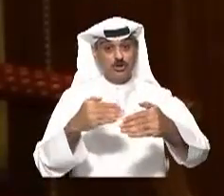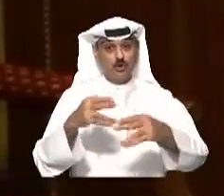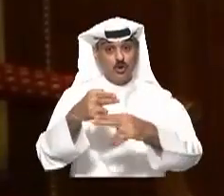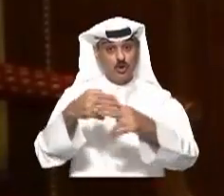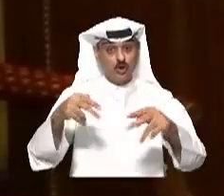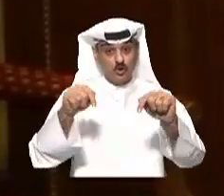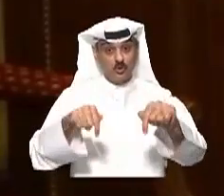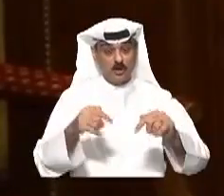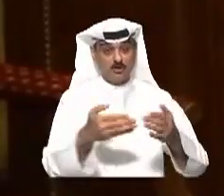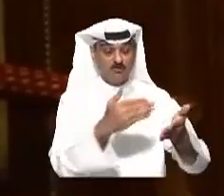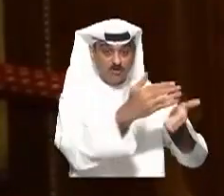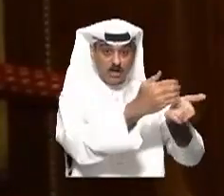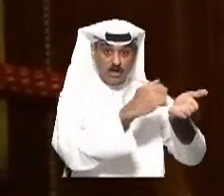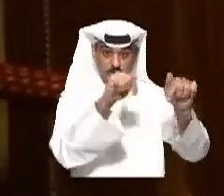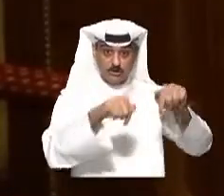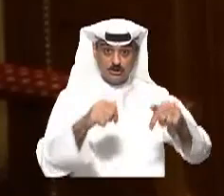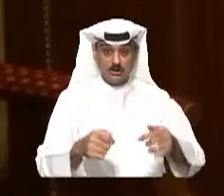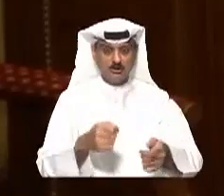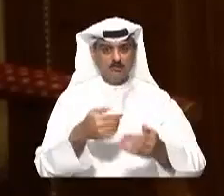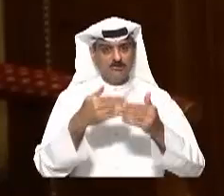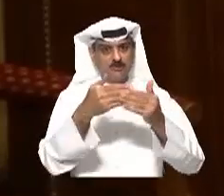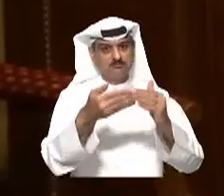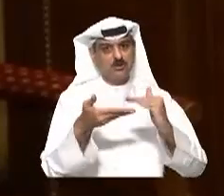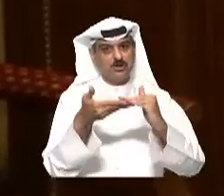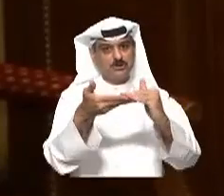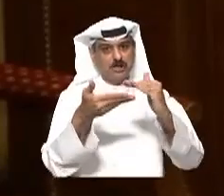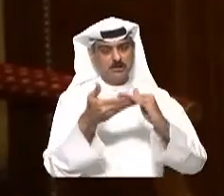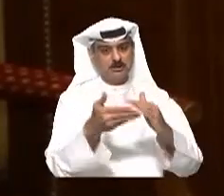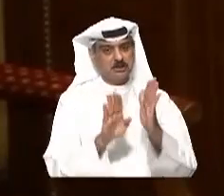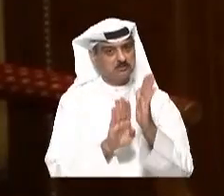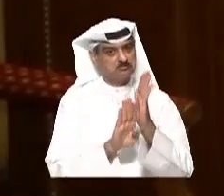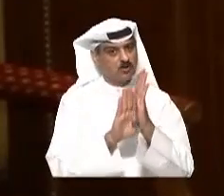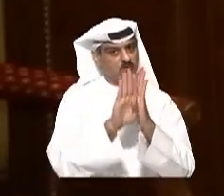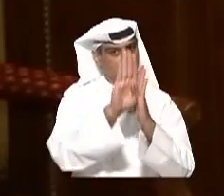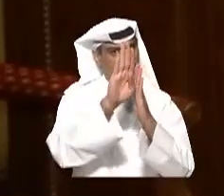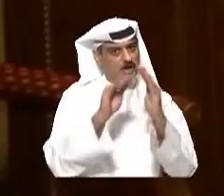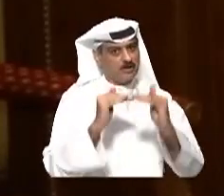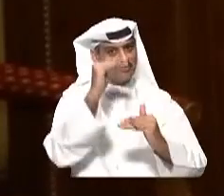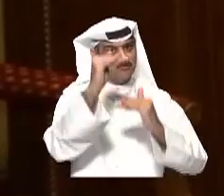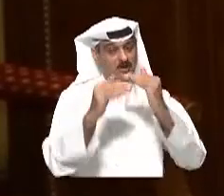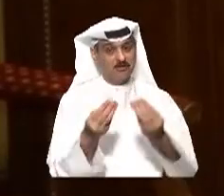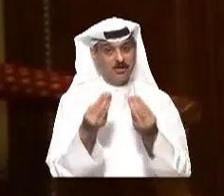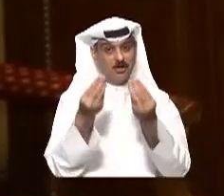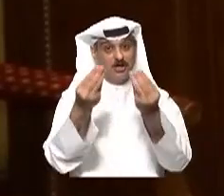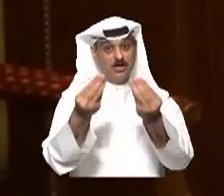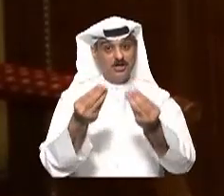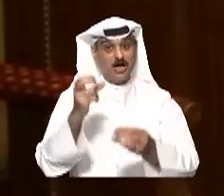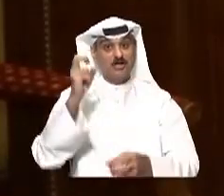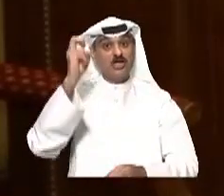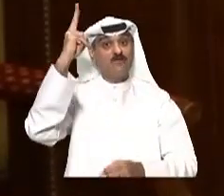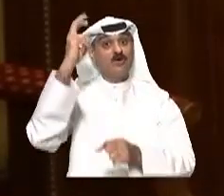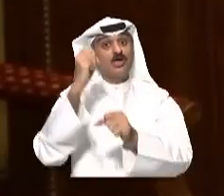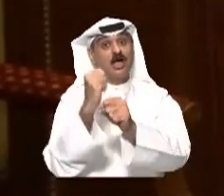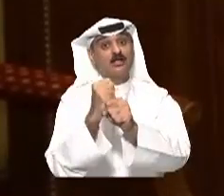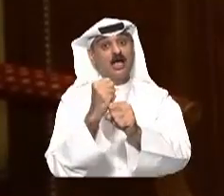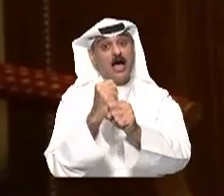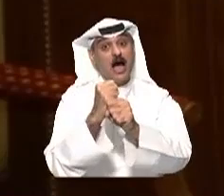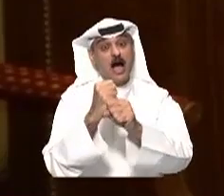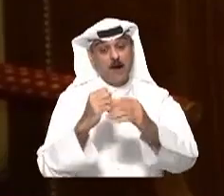العربية جهوده الإنمائية من خلال تمويل المشروعات التي تساهم في مساندة الجهود